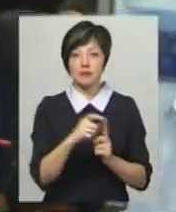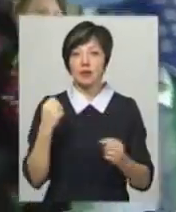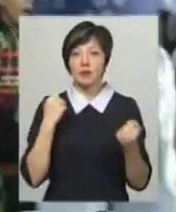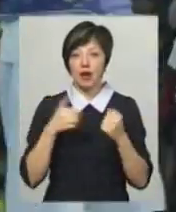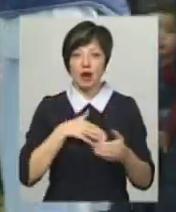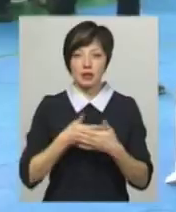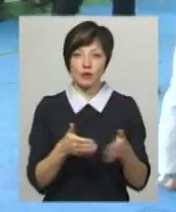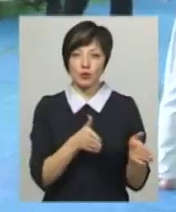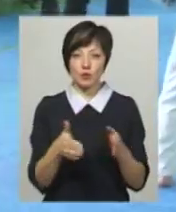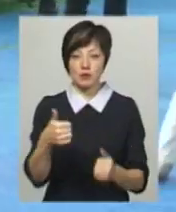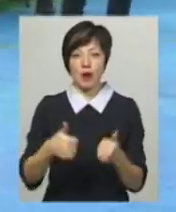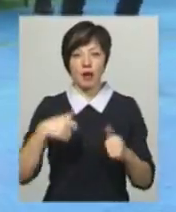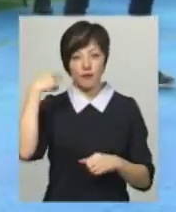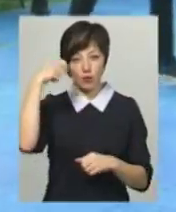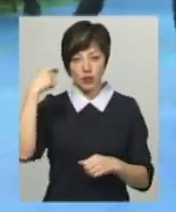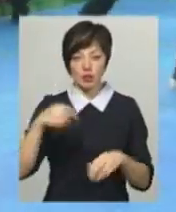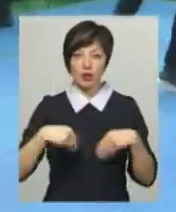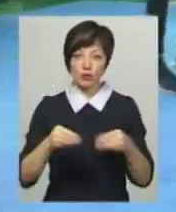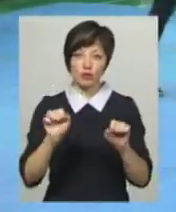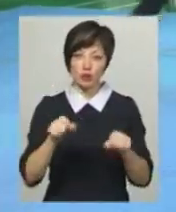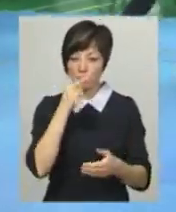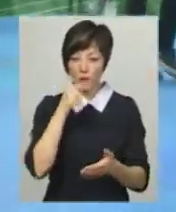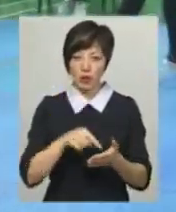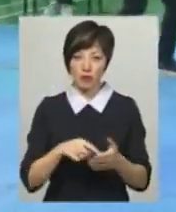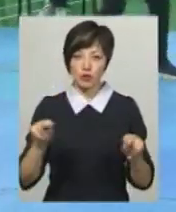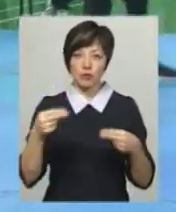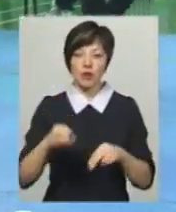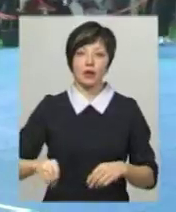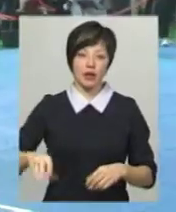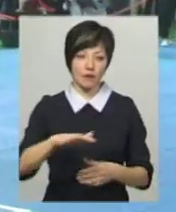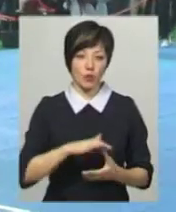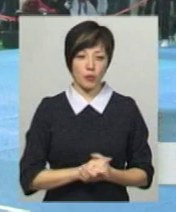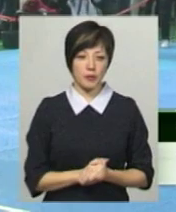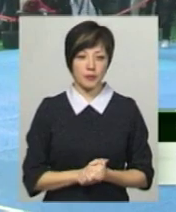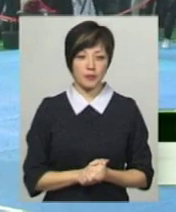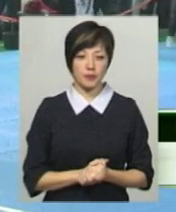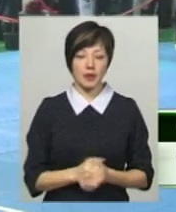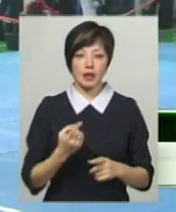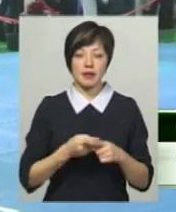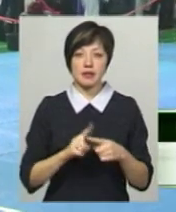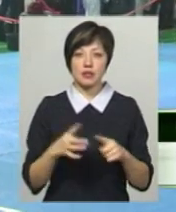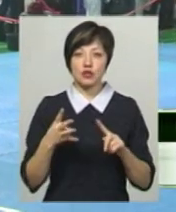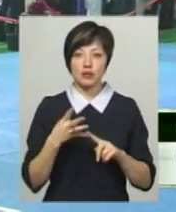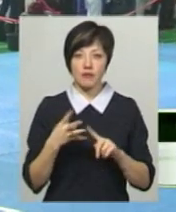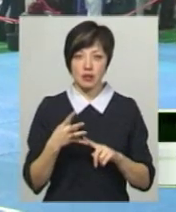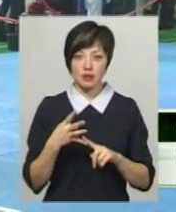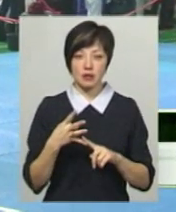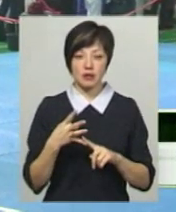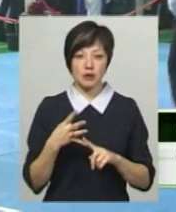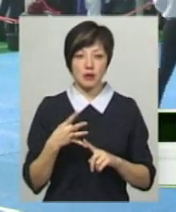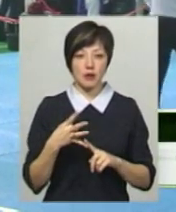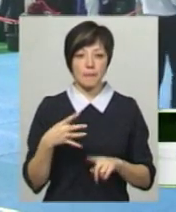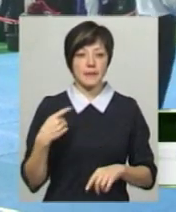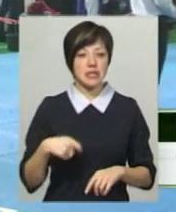активно готуються до змагань у Туреччині, які дадуть можливість потрапити до чемпіонату Європи. Це четверте президентські